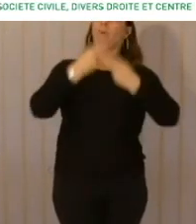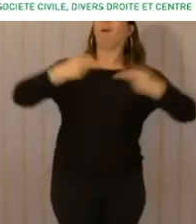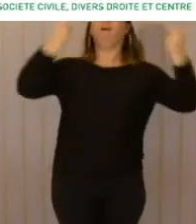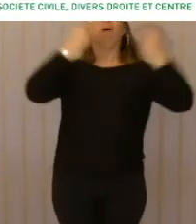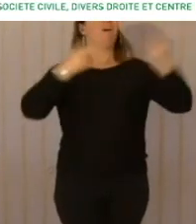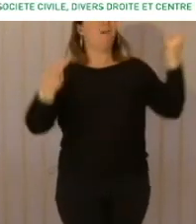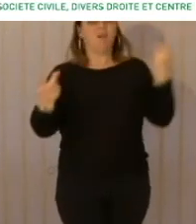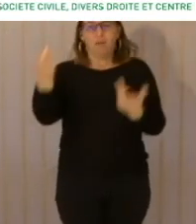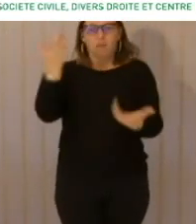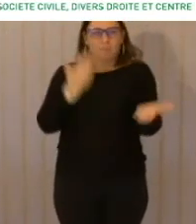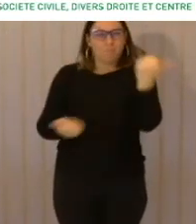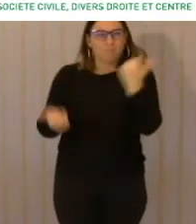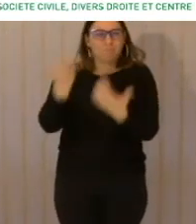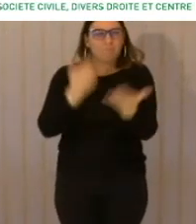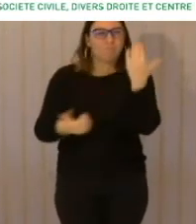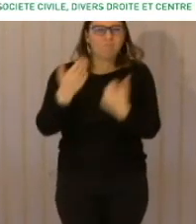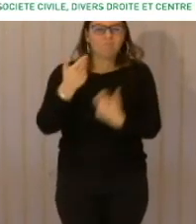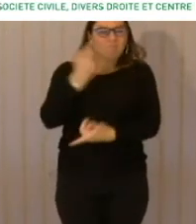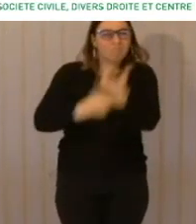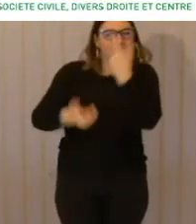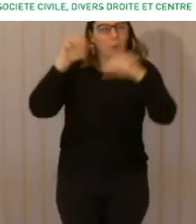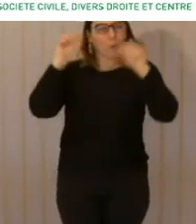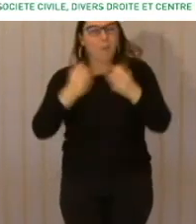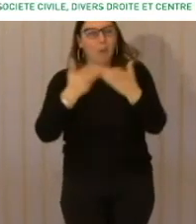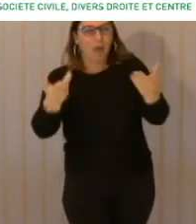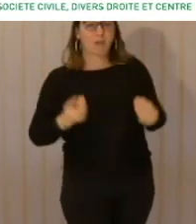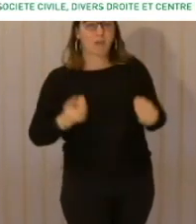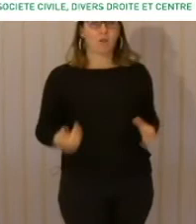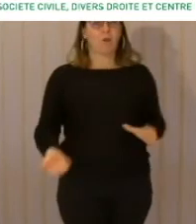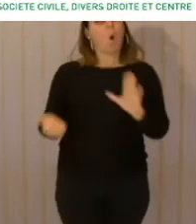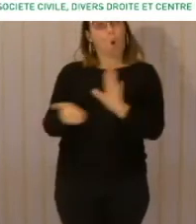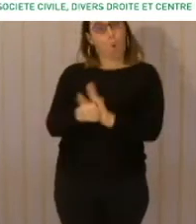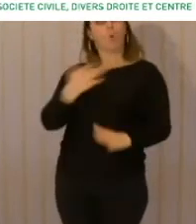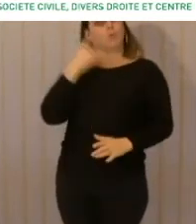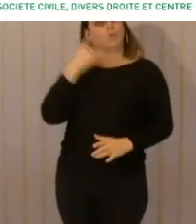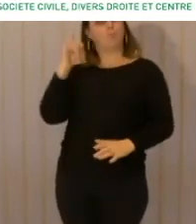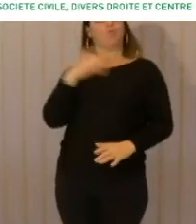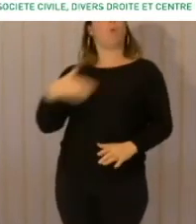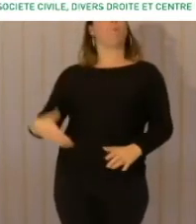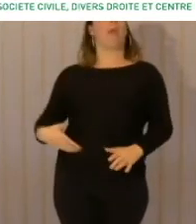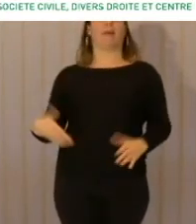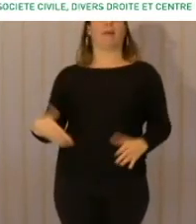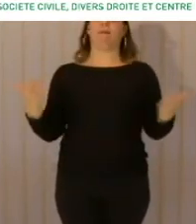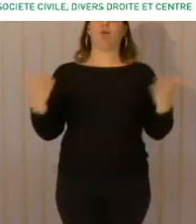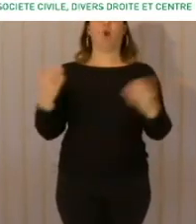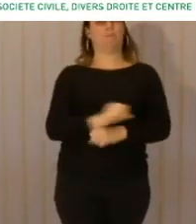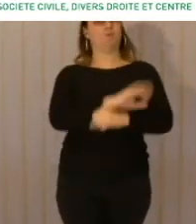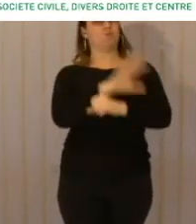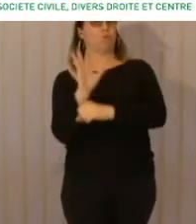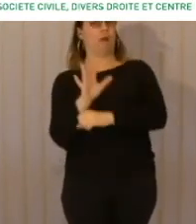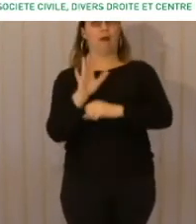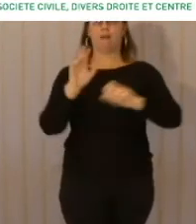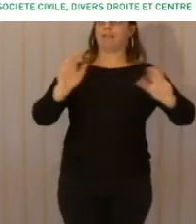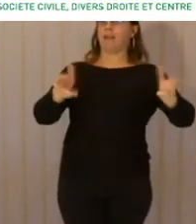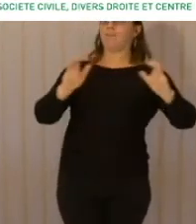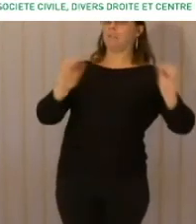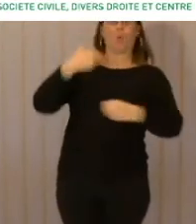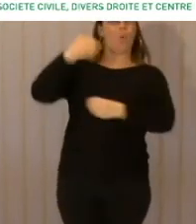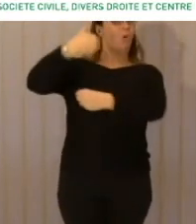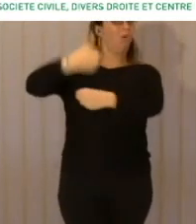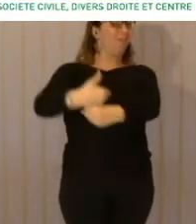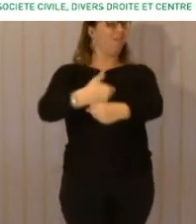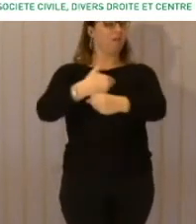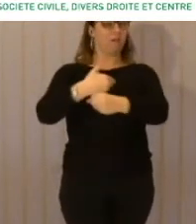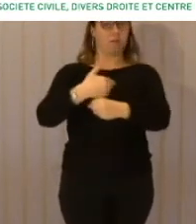des capacités d'accueil. Là, voilà, c'est un rôle utile pour le maire. Et ces moyens financiers nouveaux,